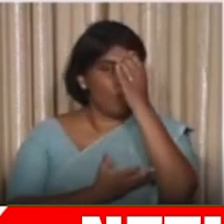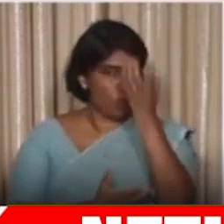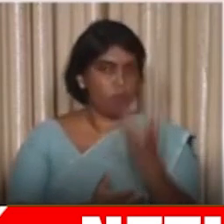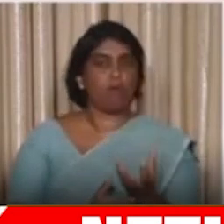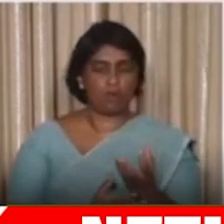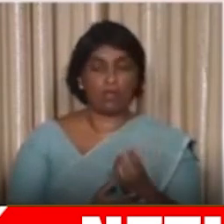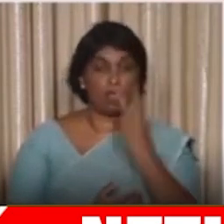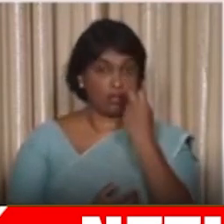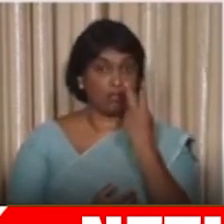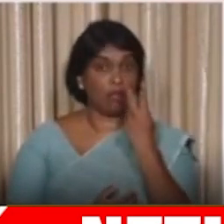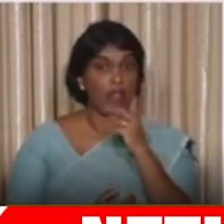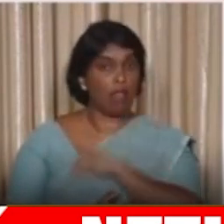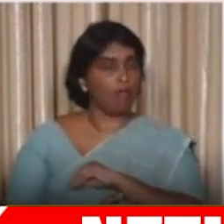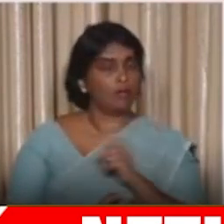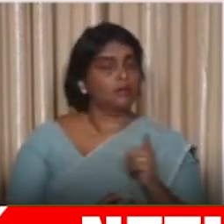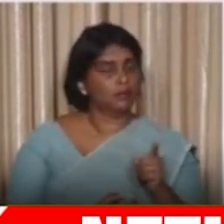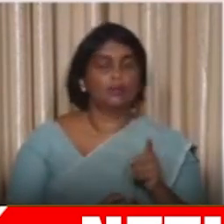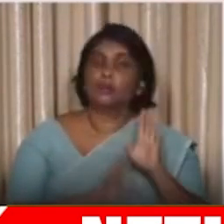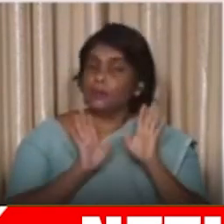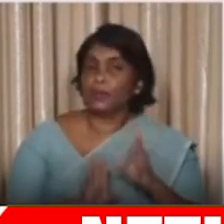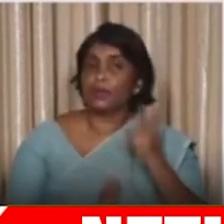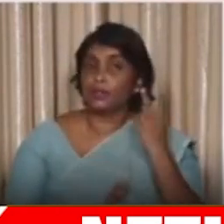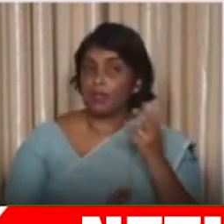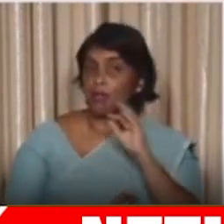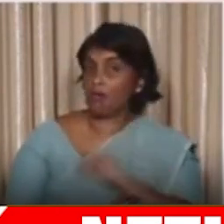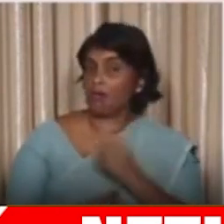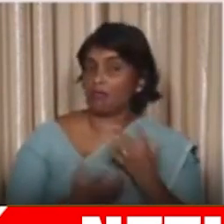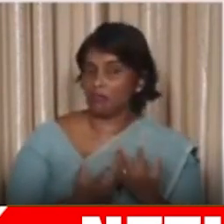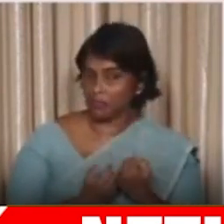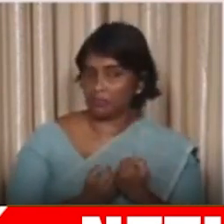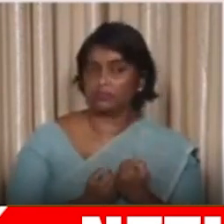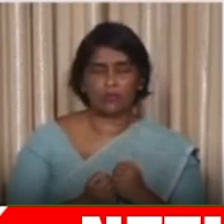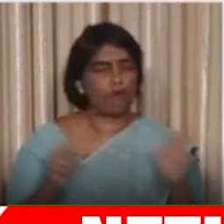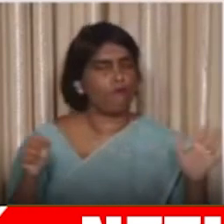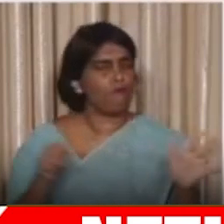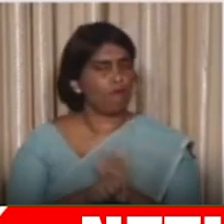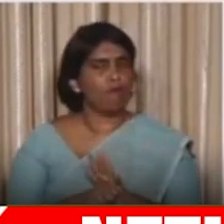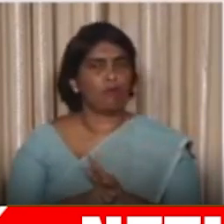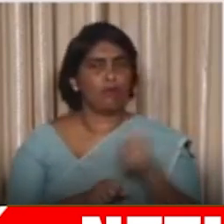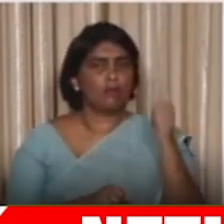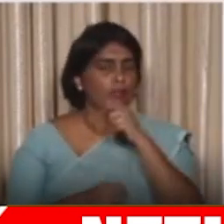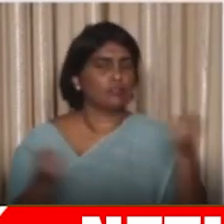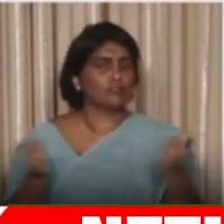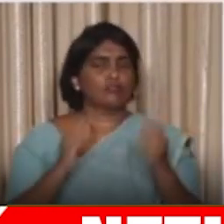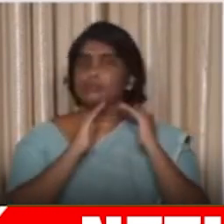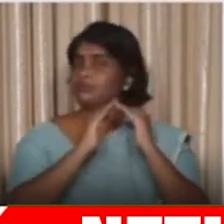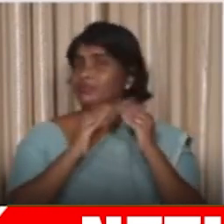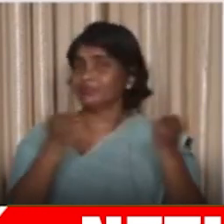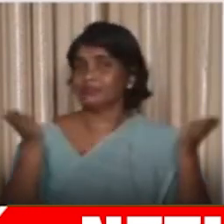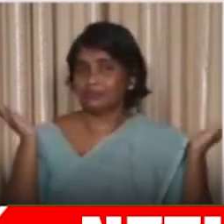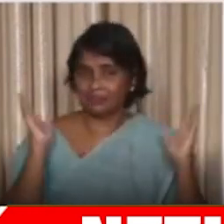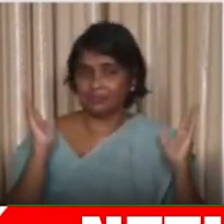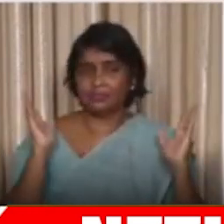රුපියල් 2000. හැබැයි දැන් 2000ක් ලාභ ගන්නකොට දැන් සම්පූර්ණයෙන්ම බාර්වල තියෙන